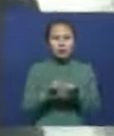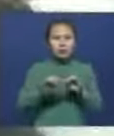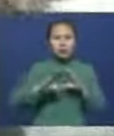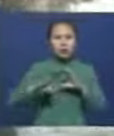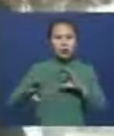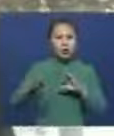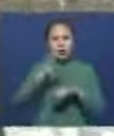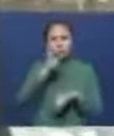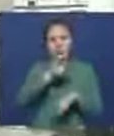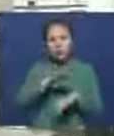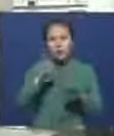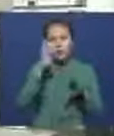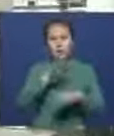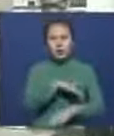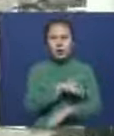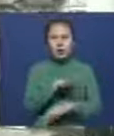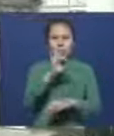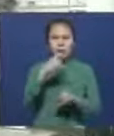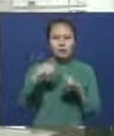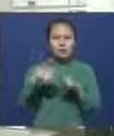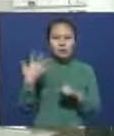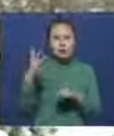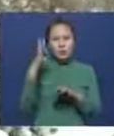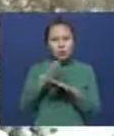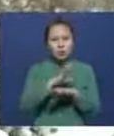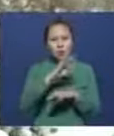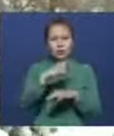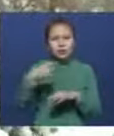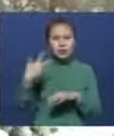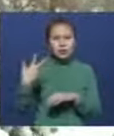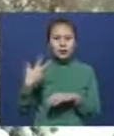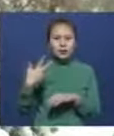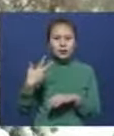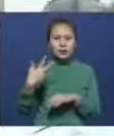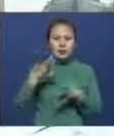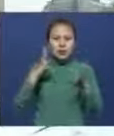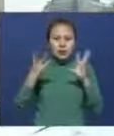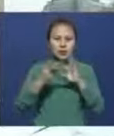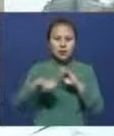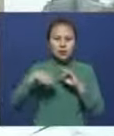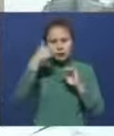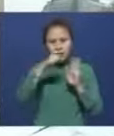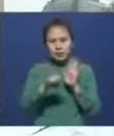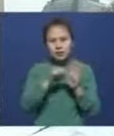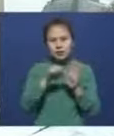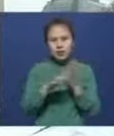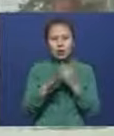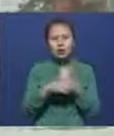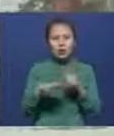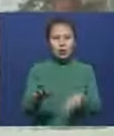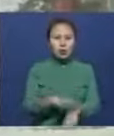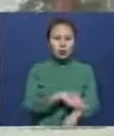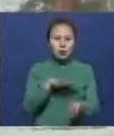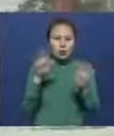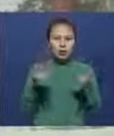жатпайды. Себебі ауаның температурасы күндіз 0+5, түнде 0-3 градус шамасында. Жалпы биылғы қыс Атырауда ұзақ та қарлы болады, дейді